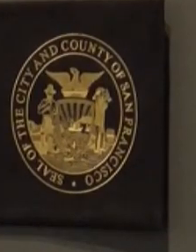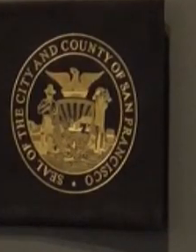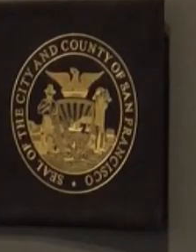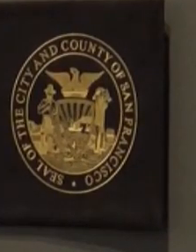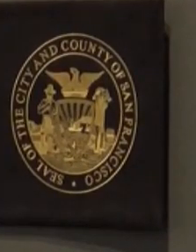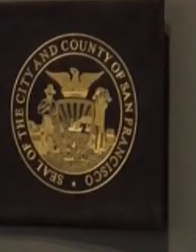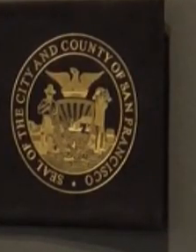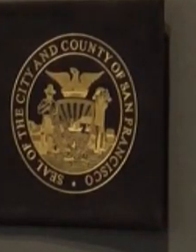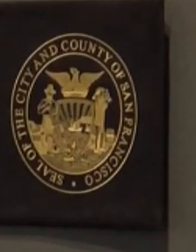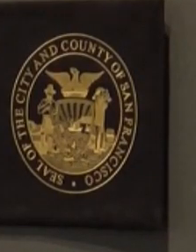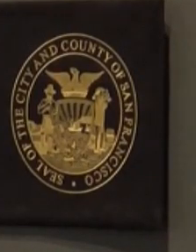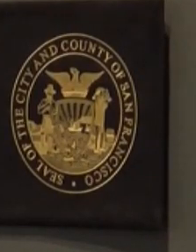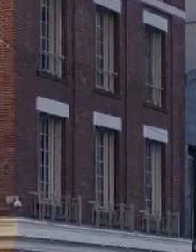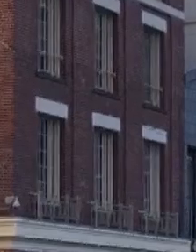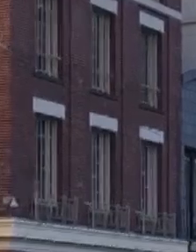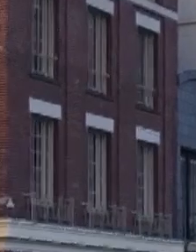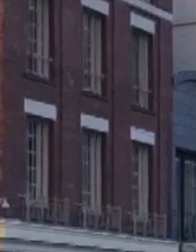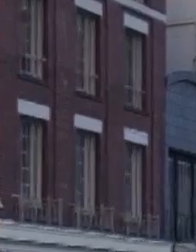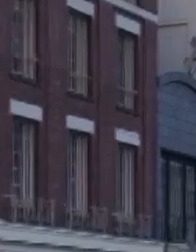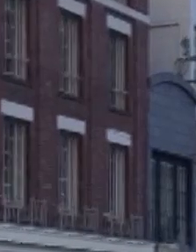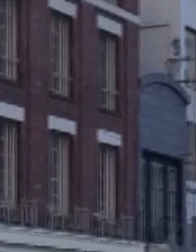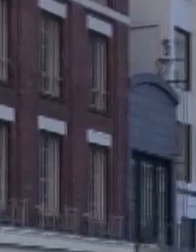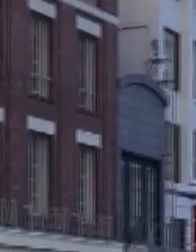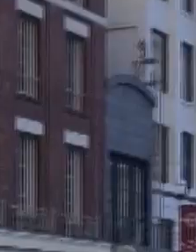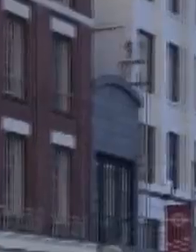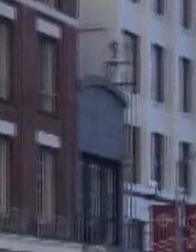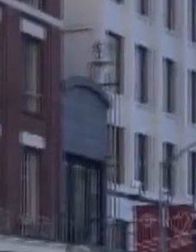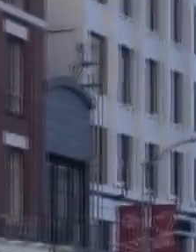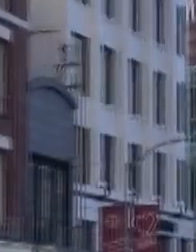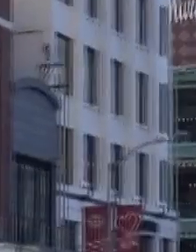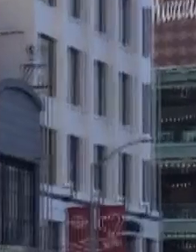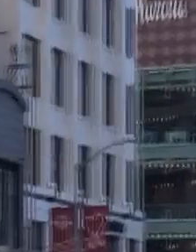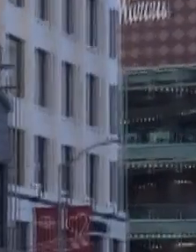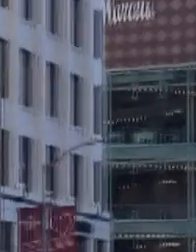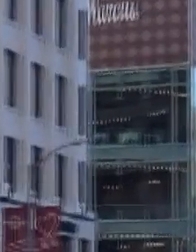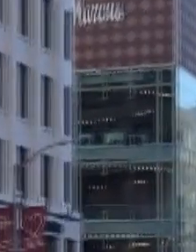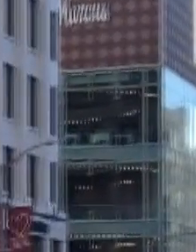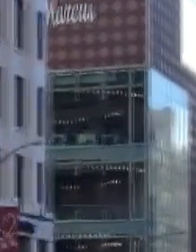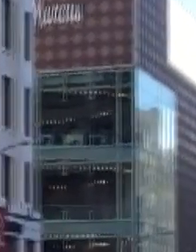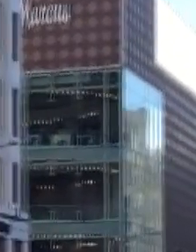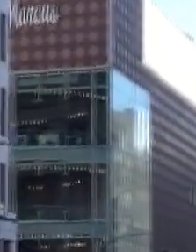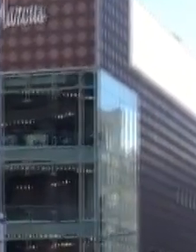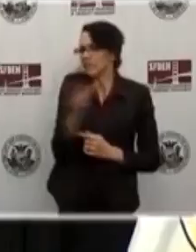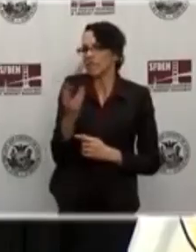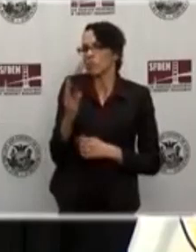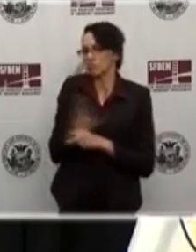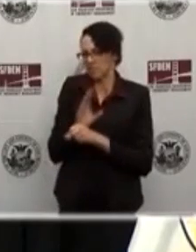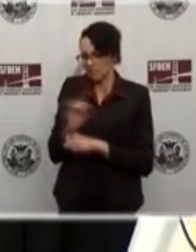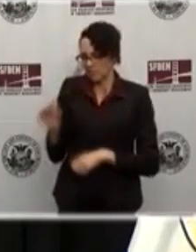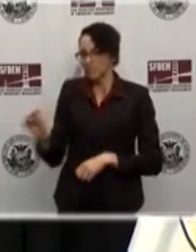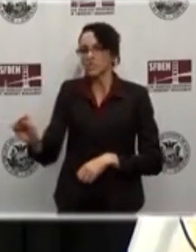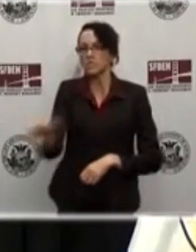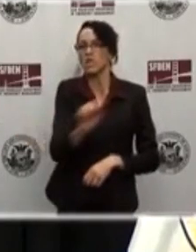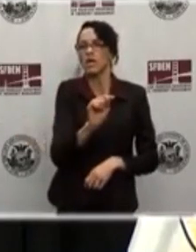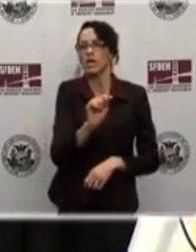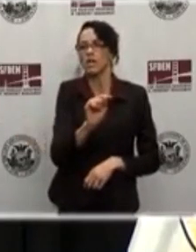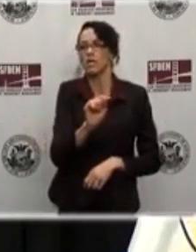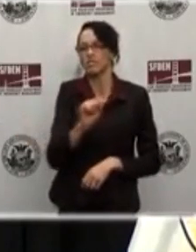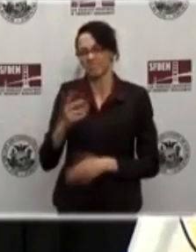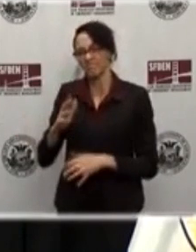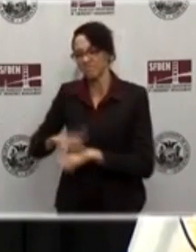方在24小时内查出6家违规开业的商户，并对其中一家发出告票。 They were